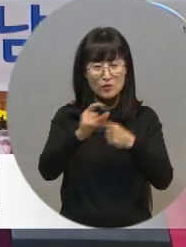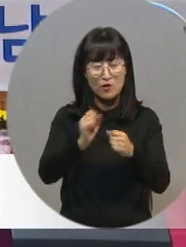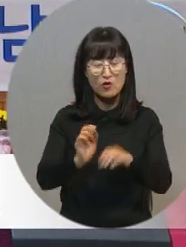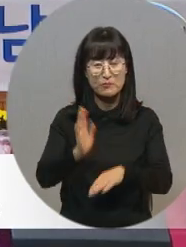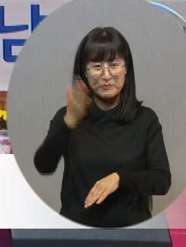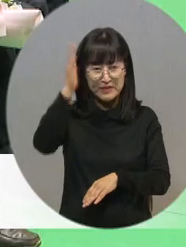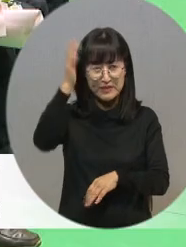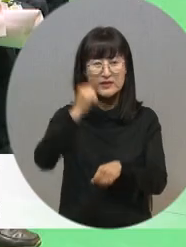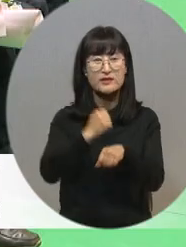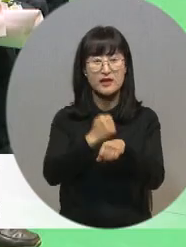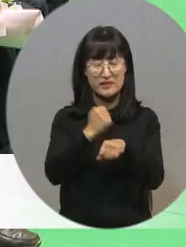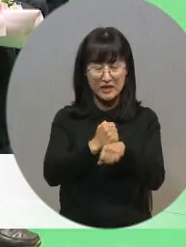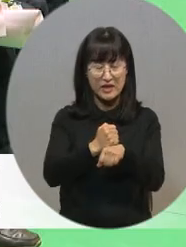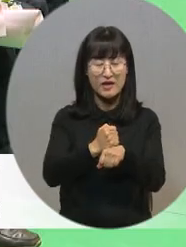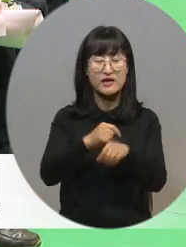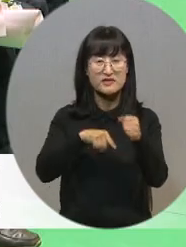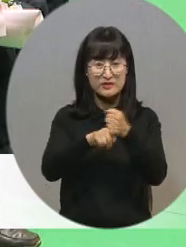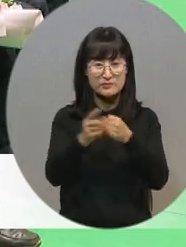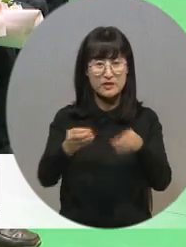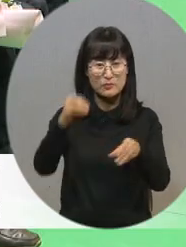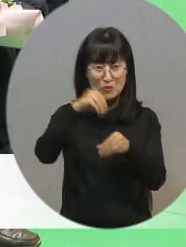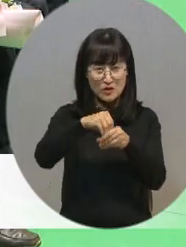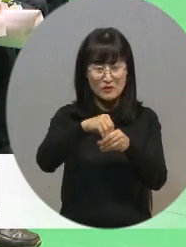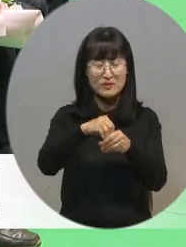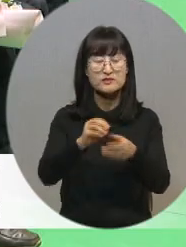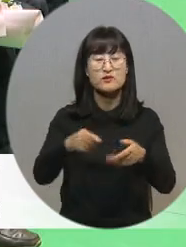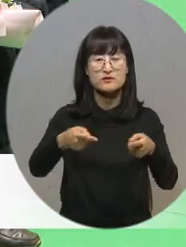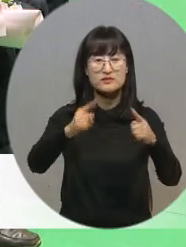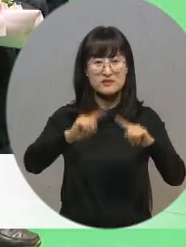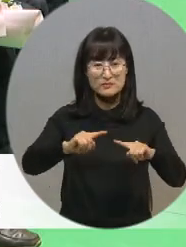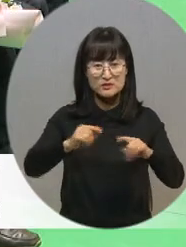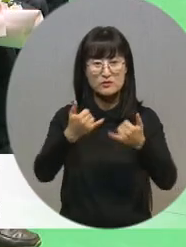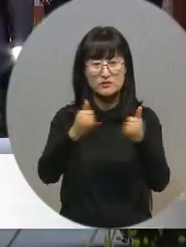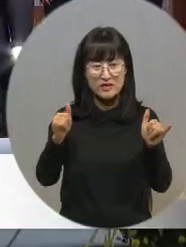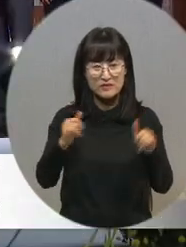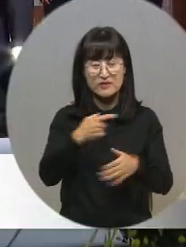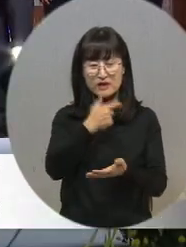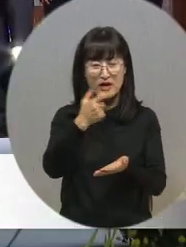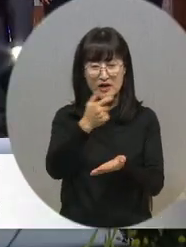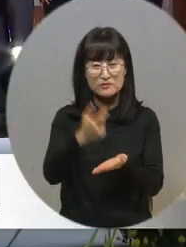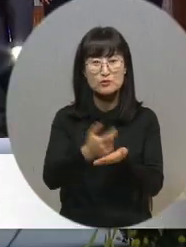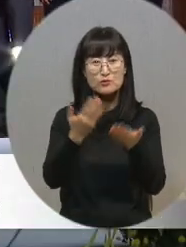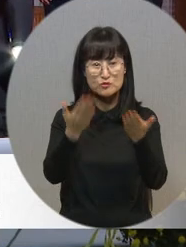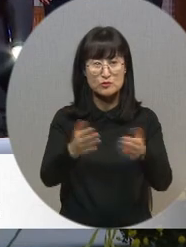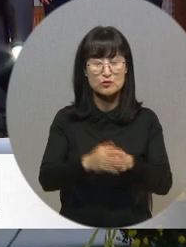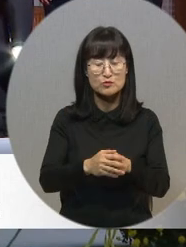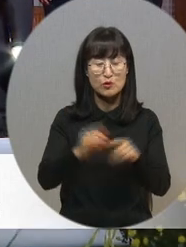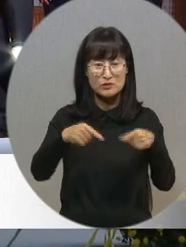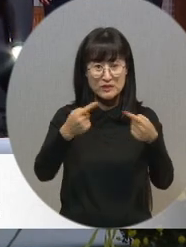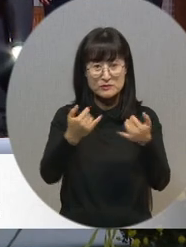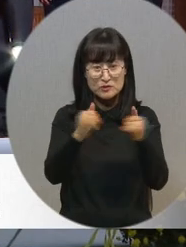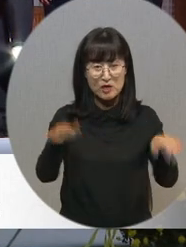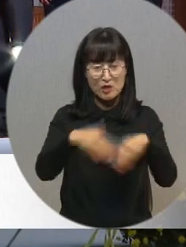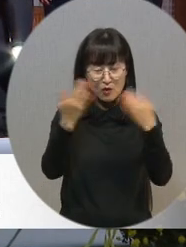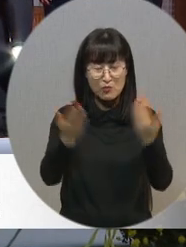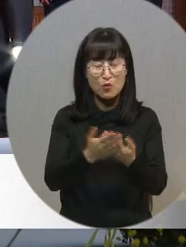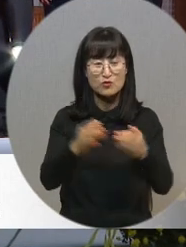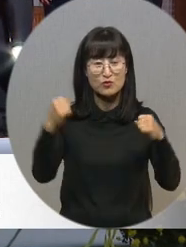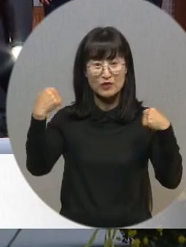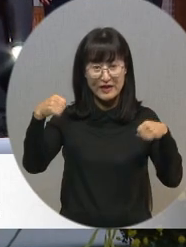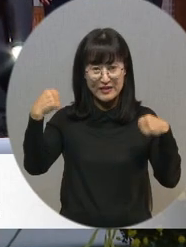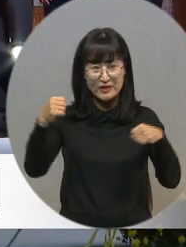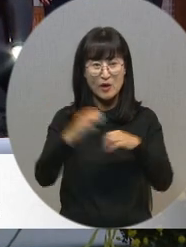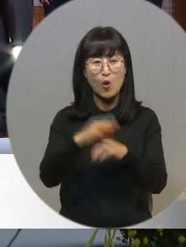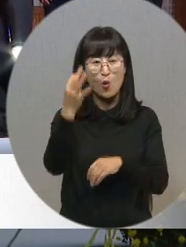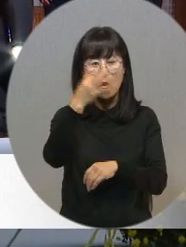메시지를 펼쳐 참석자들에게 큰 감동을 전했습니다. 또 모든 참석자가 함께한 퍼포먼스